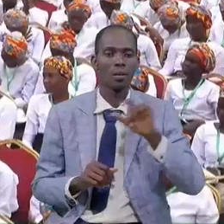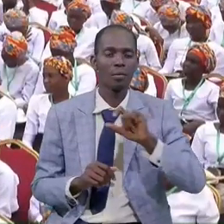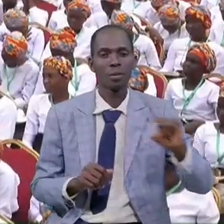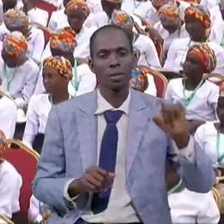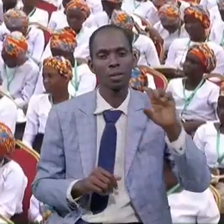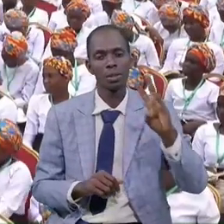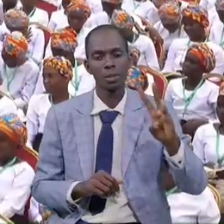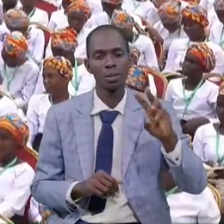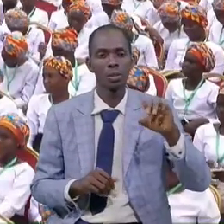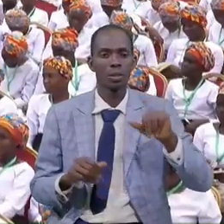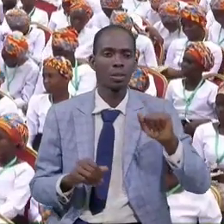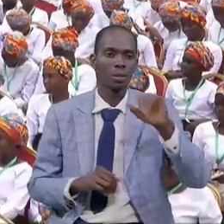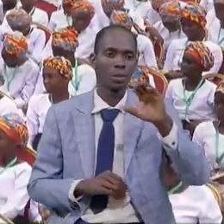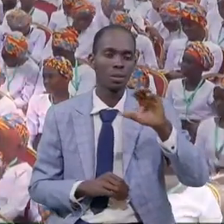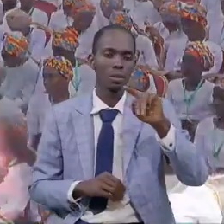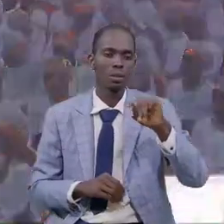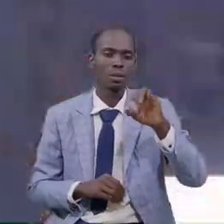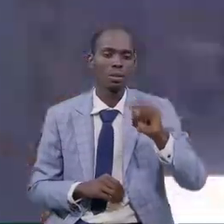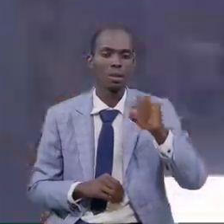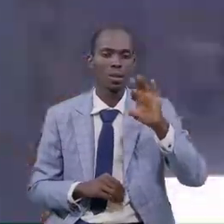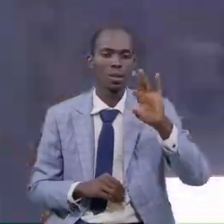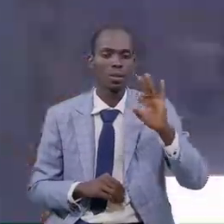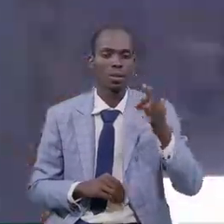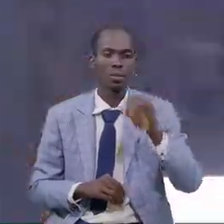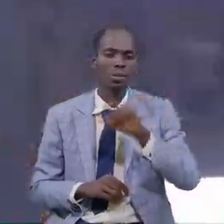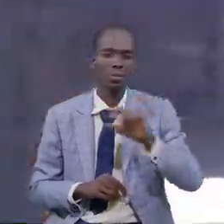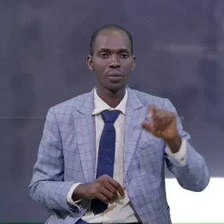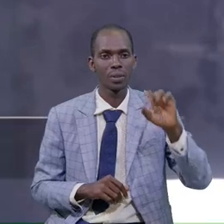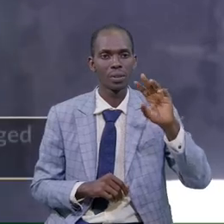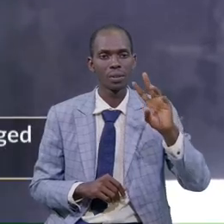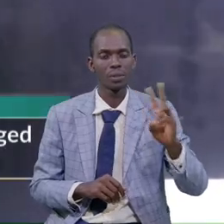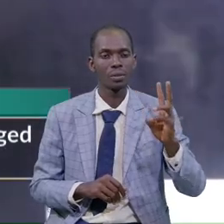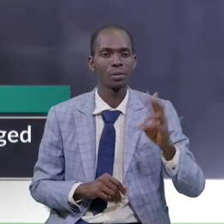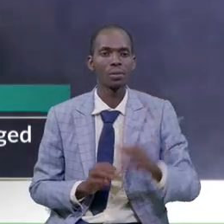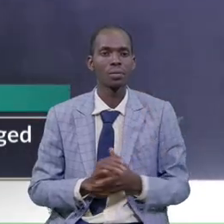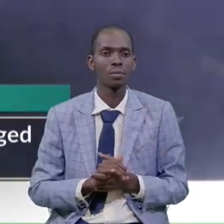verset 6, Actes des apôtres, chapitre 9,